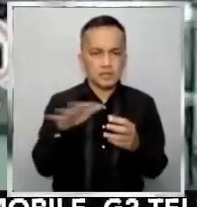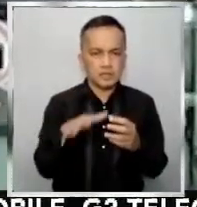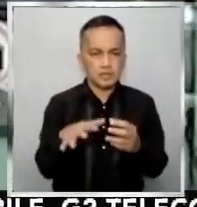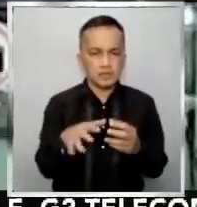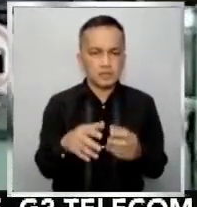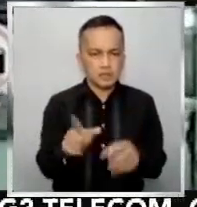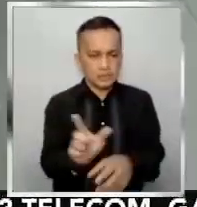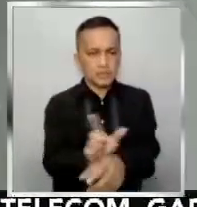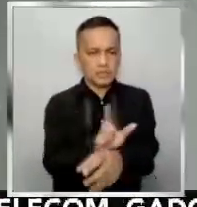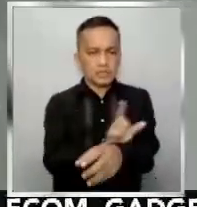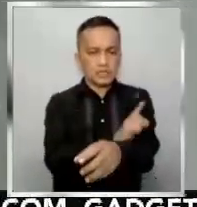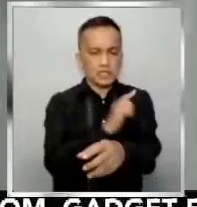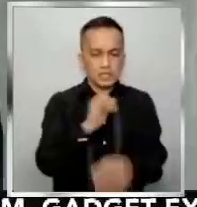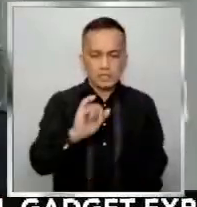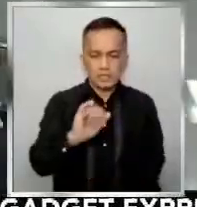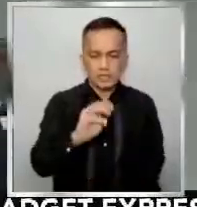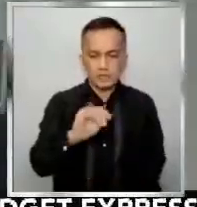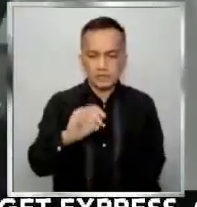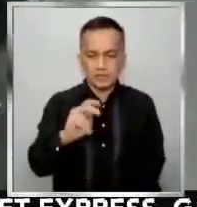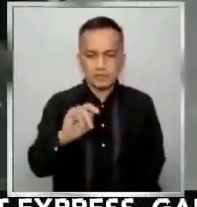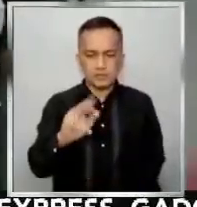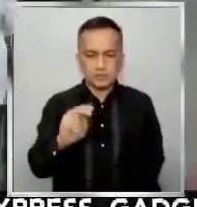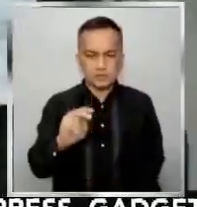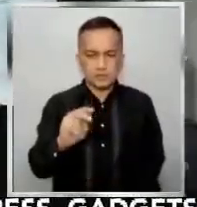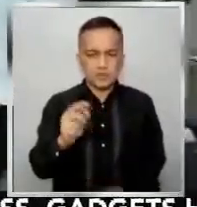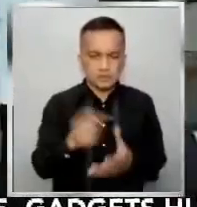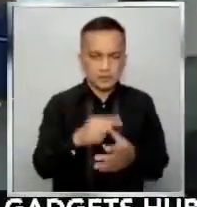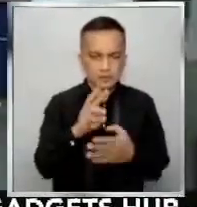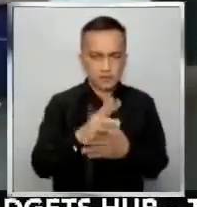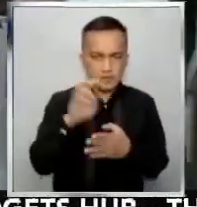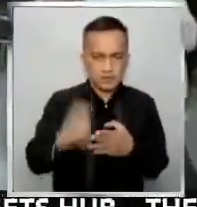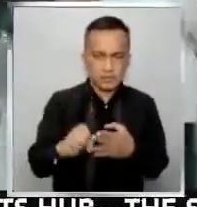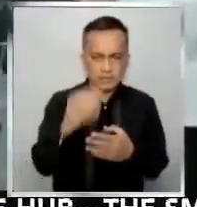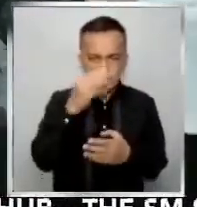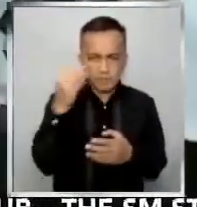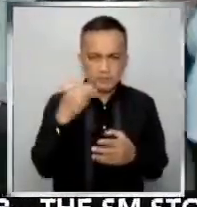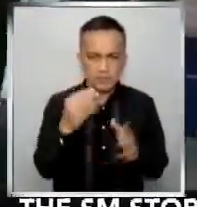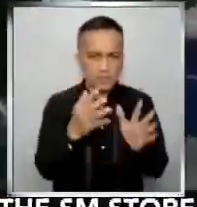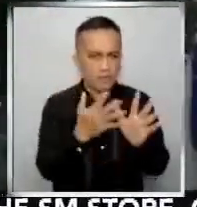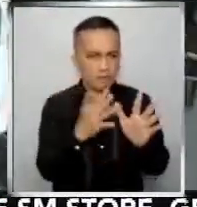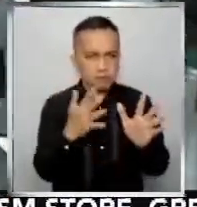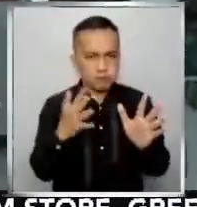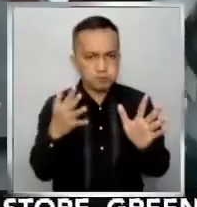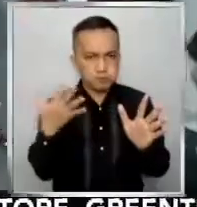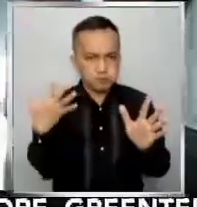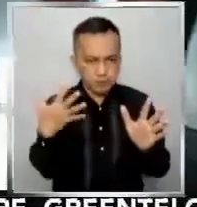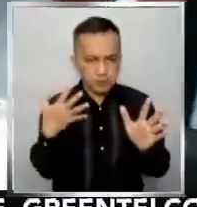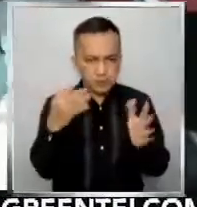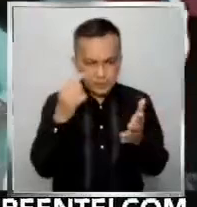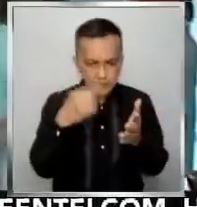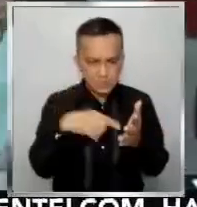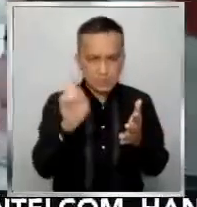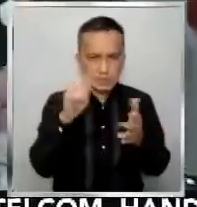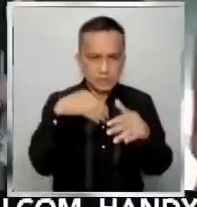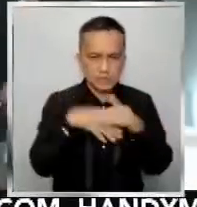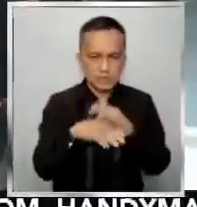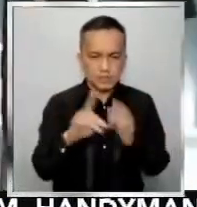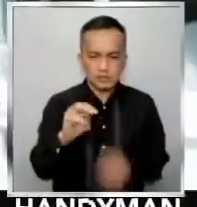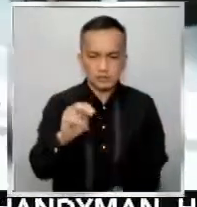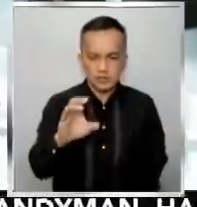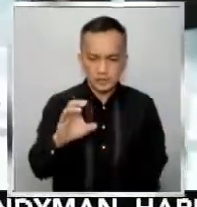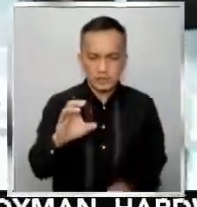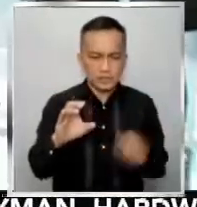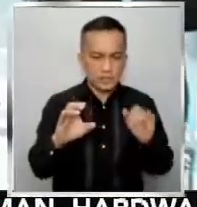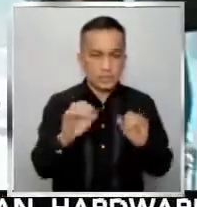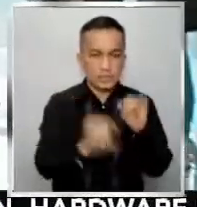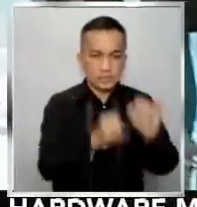sa immigration. Sa unang weekend ng Marso, mahaba ang pila sa mga check-in counters ng mga domestic at international